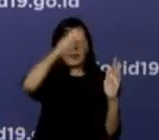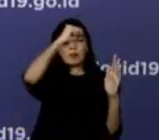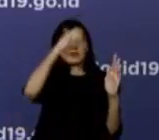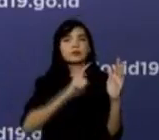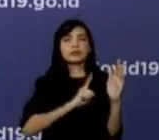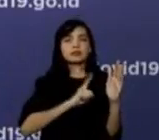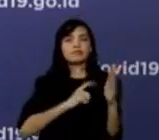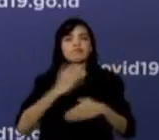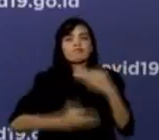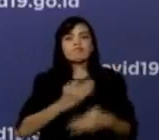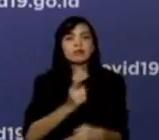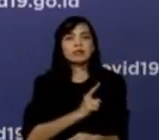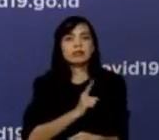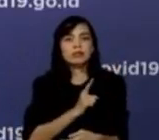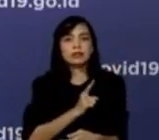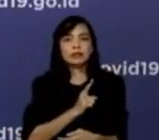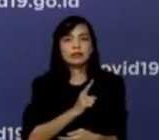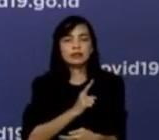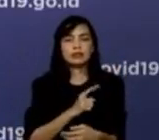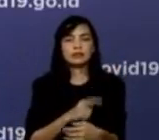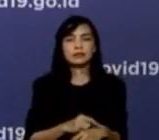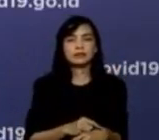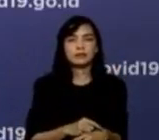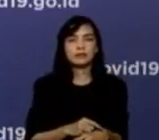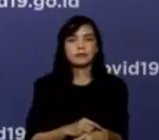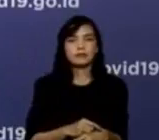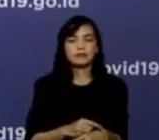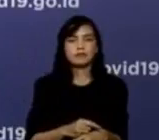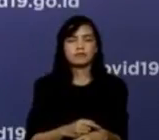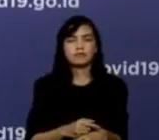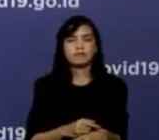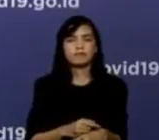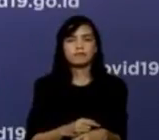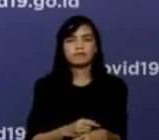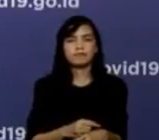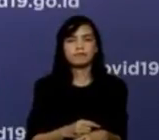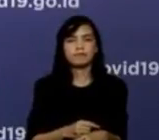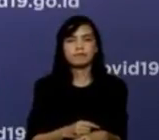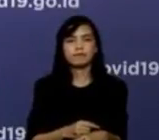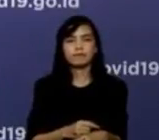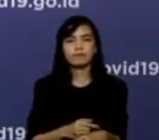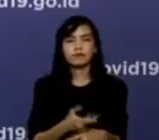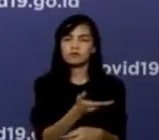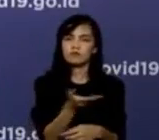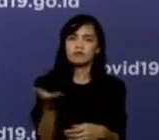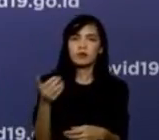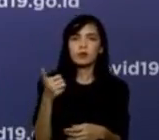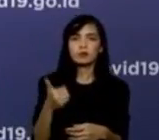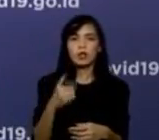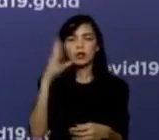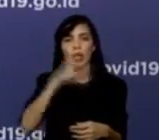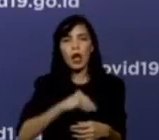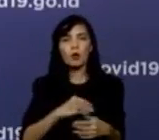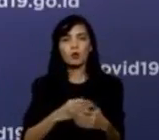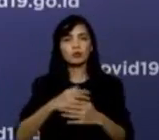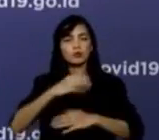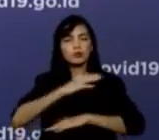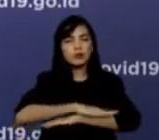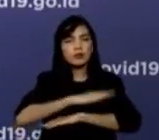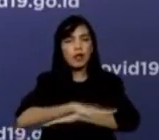dengan baik. Setiap saat, saudara-saudara sekalian, bisa mengikuti